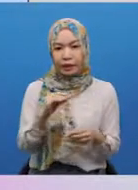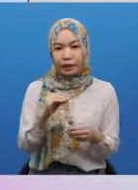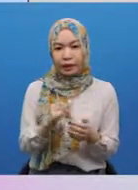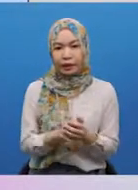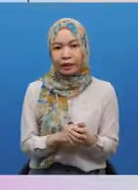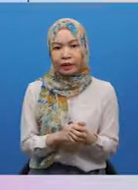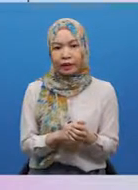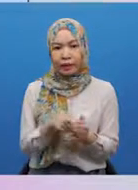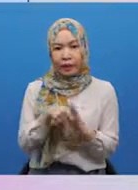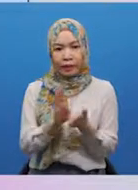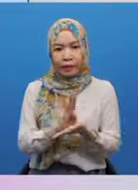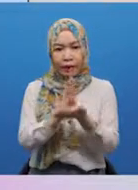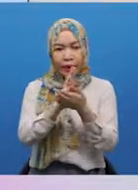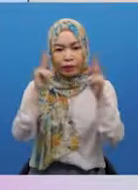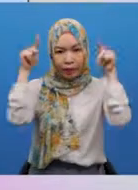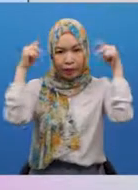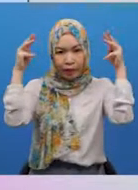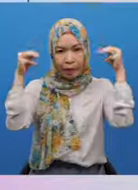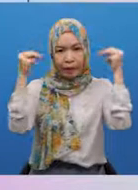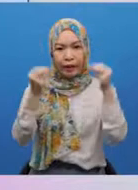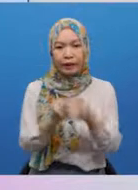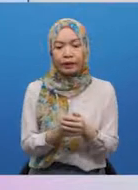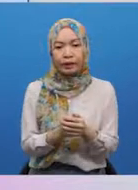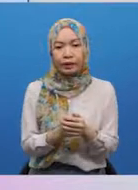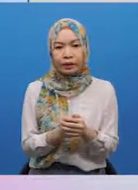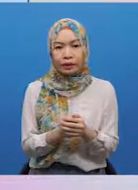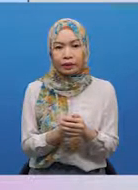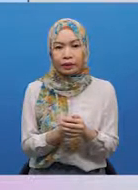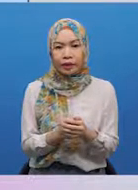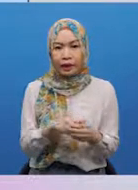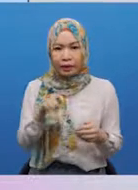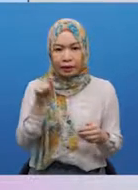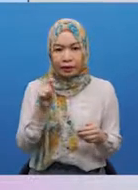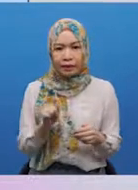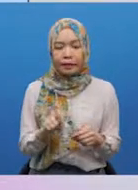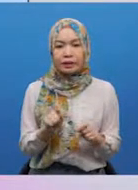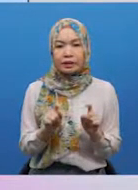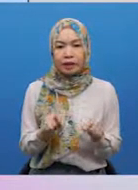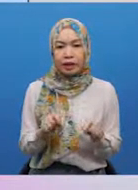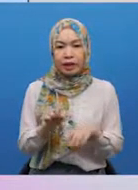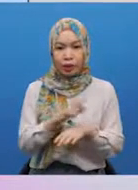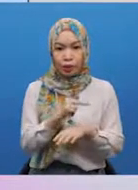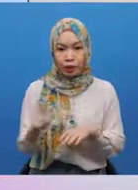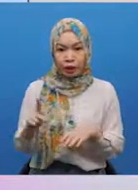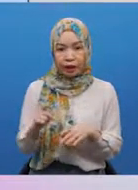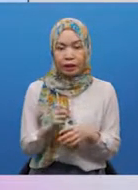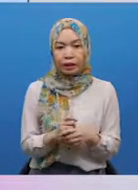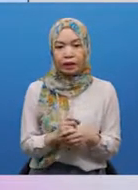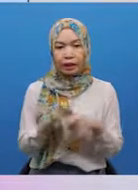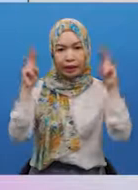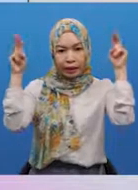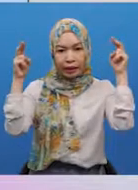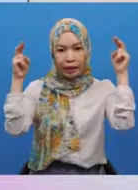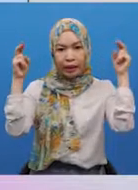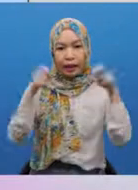Ketua Menteri pula, rujukan kehormat atau bentuk sapaan yang digunakan ialah Yang Amat